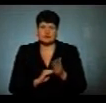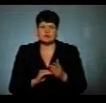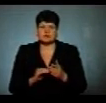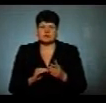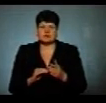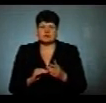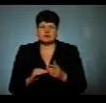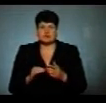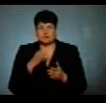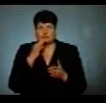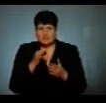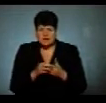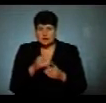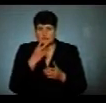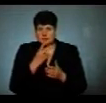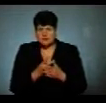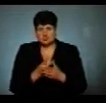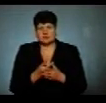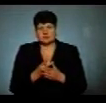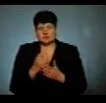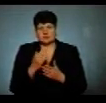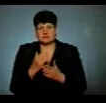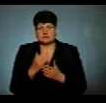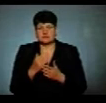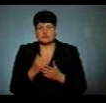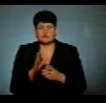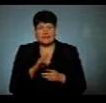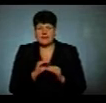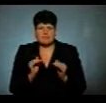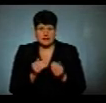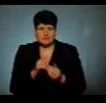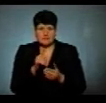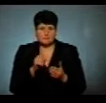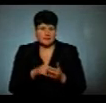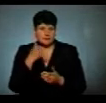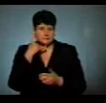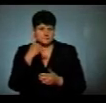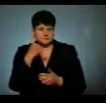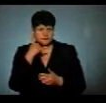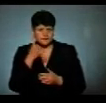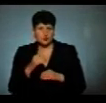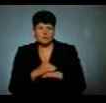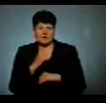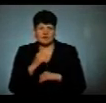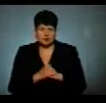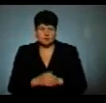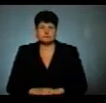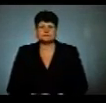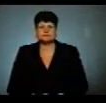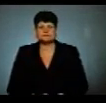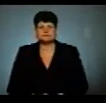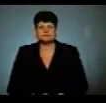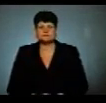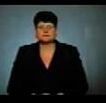яка передбачена законом, а вона, до речі, є досить немаленька. Дякую. Ми маємо перше запитання від телеглядача. Доброго вечора.